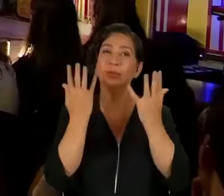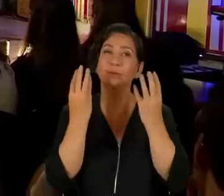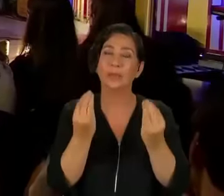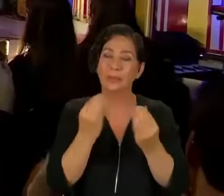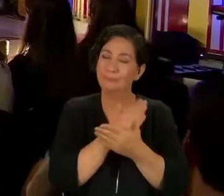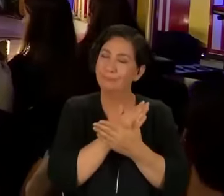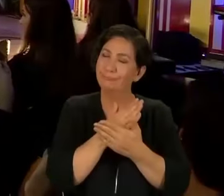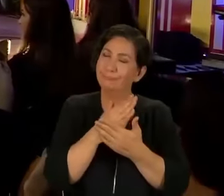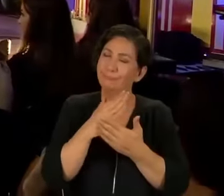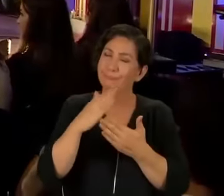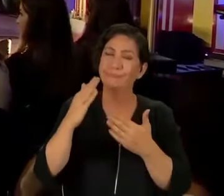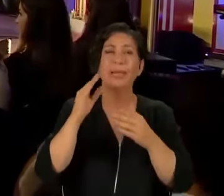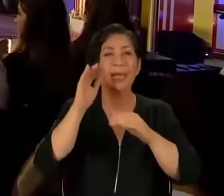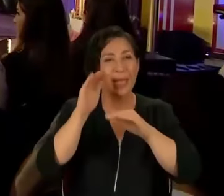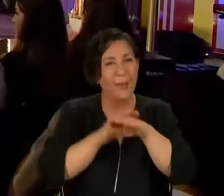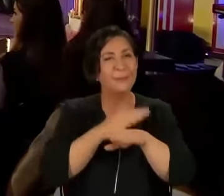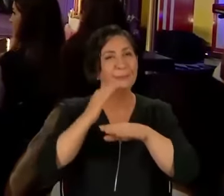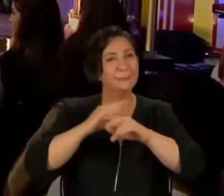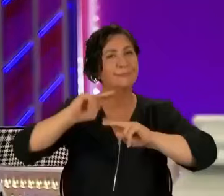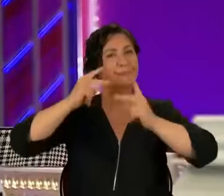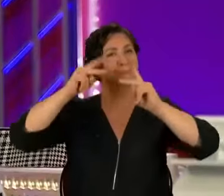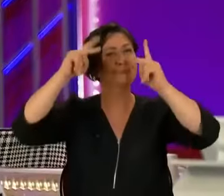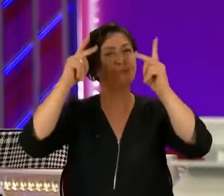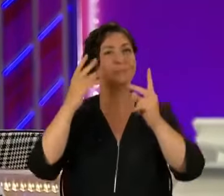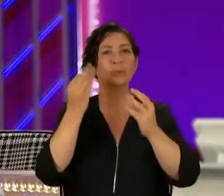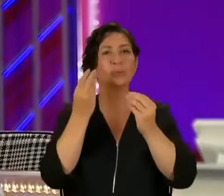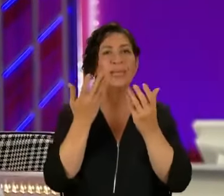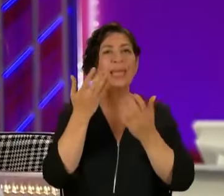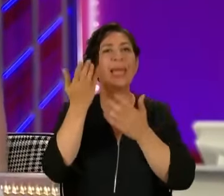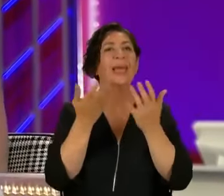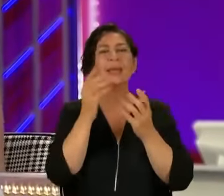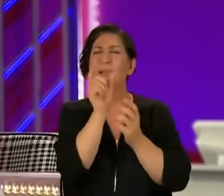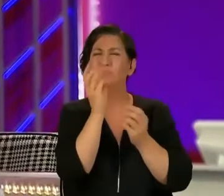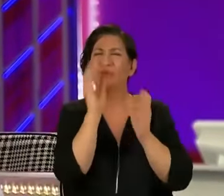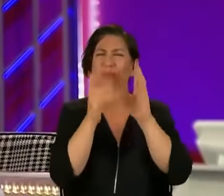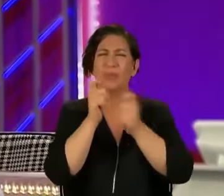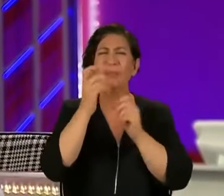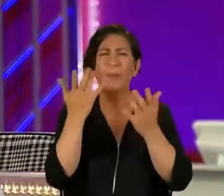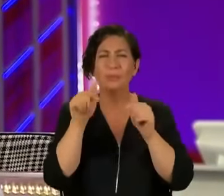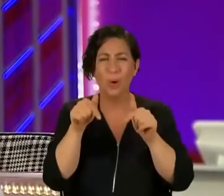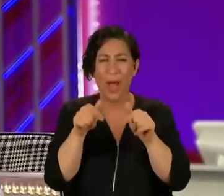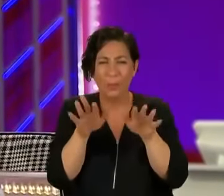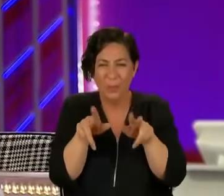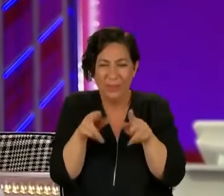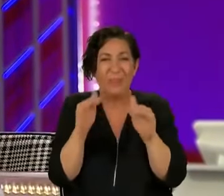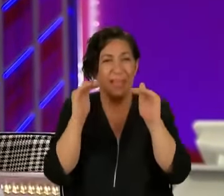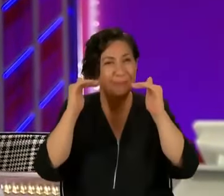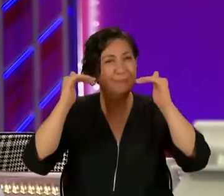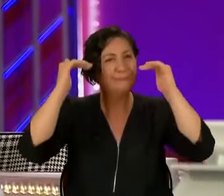daha böyle ivme kazanarak ilerledi. Ne çok kullandım ya ivmeyi ama gerçekten şu an durum aslında